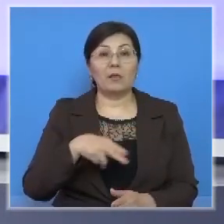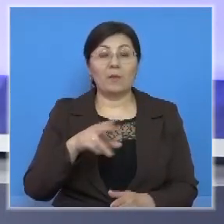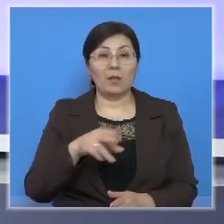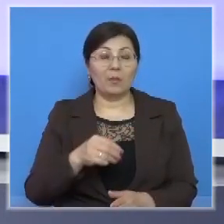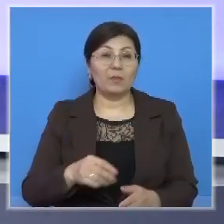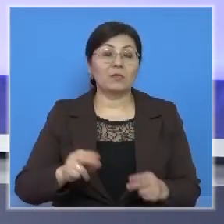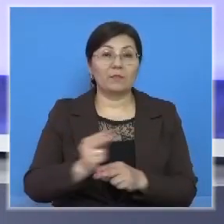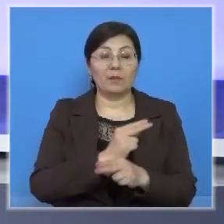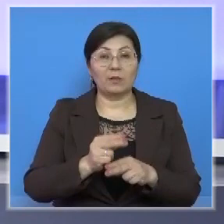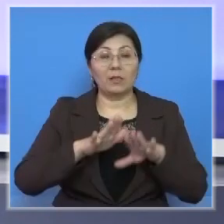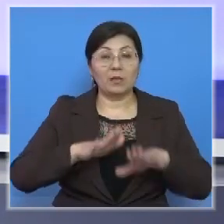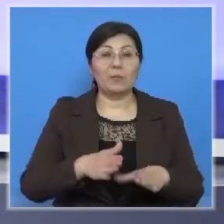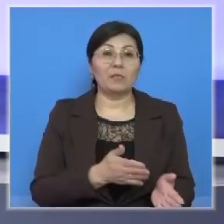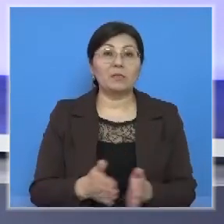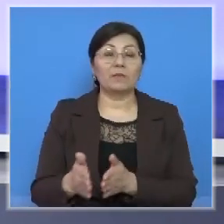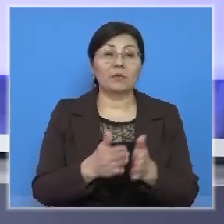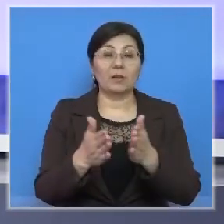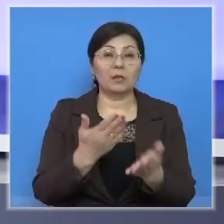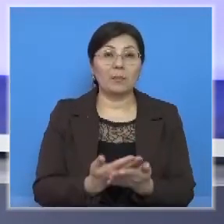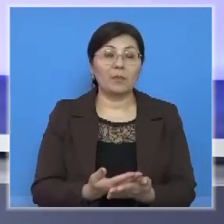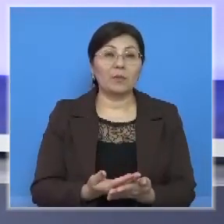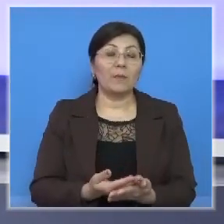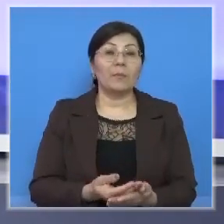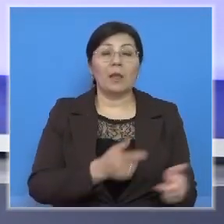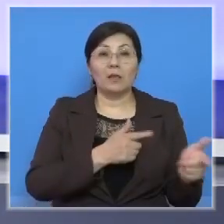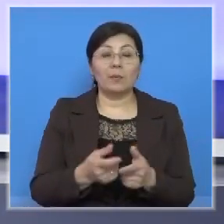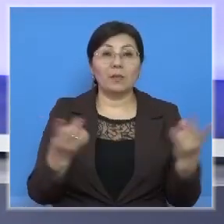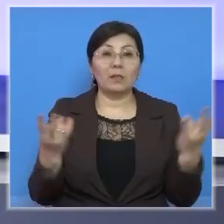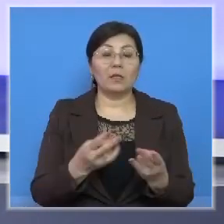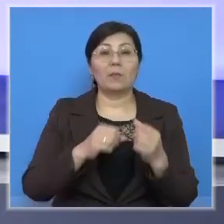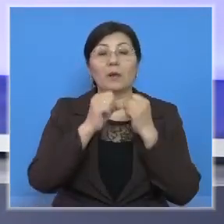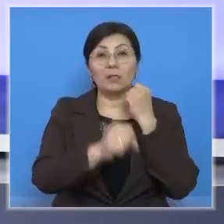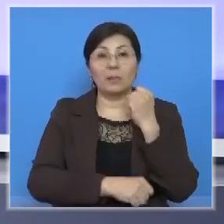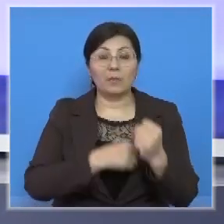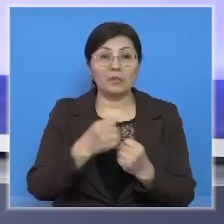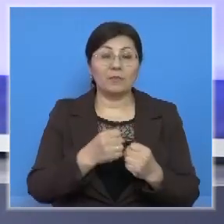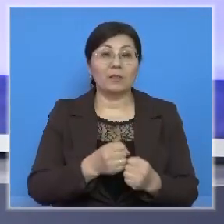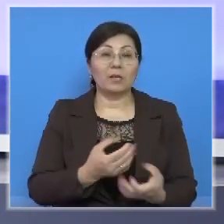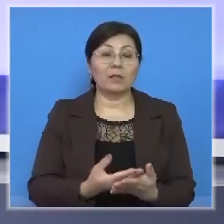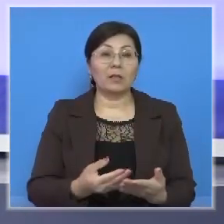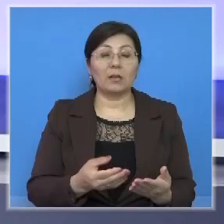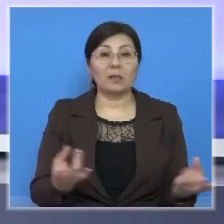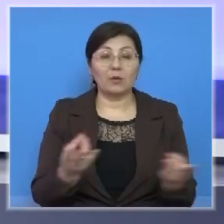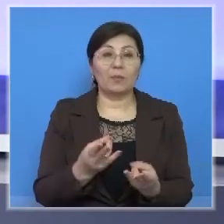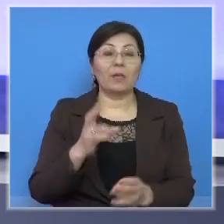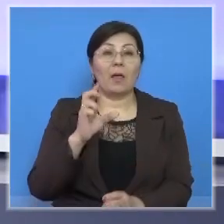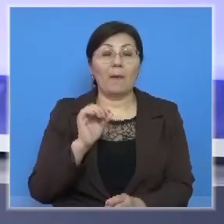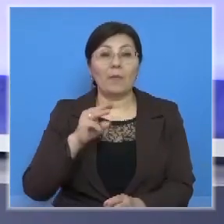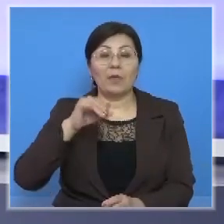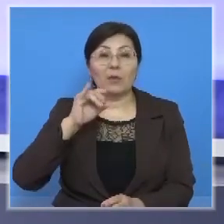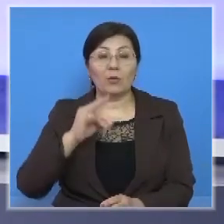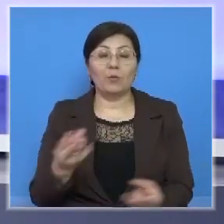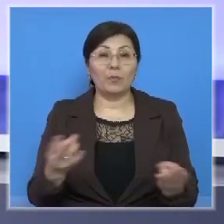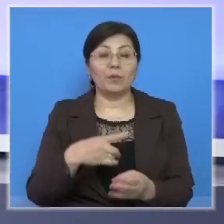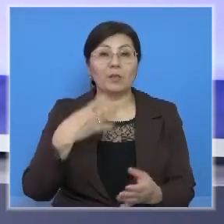местных сетей, а также улично-дорожной системы. Что касается заготовки необходимых материалов, общая потребность битума в этом году составляет более 90